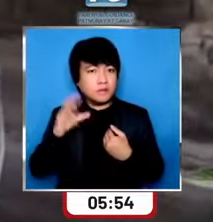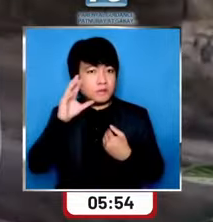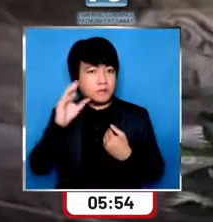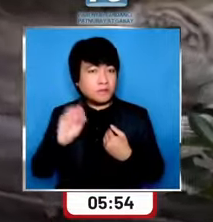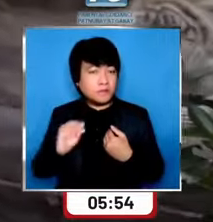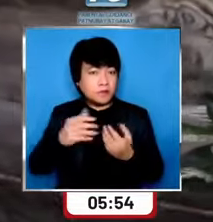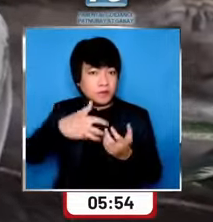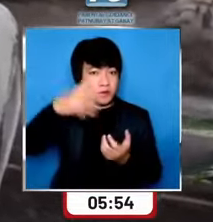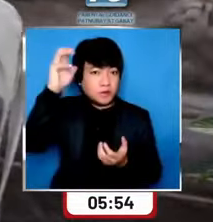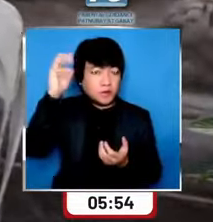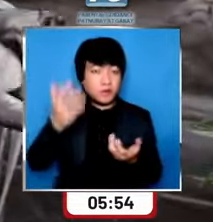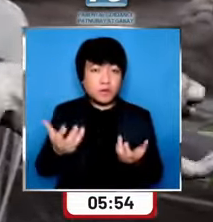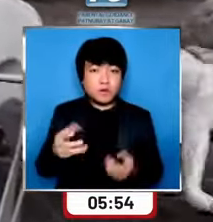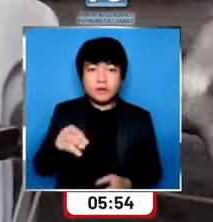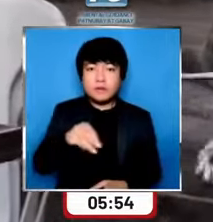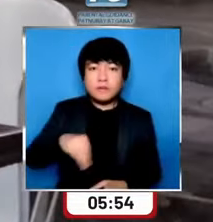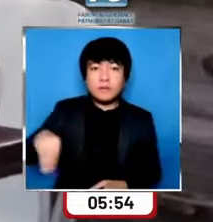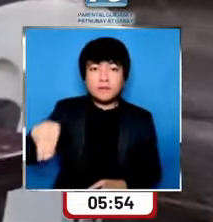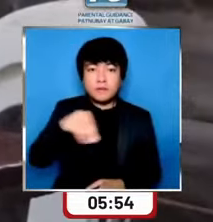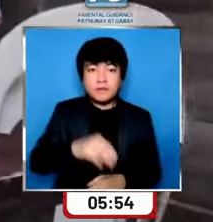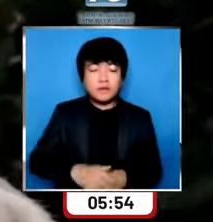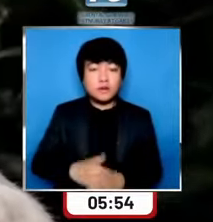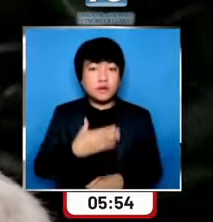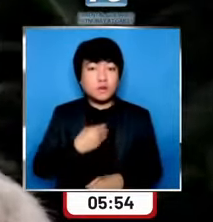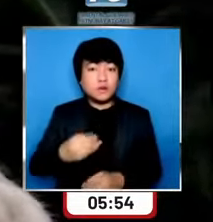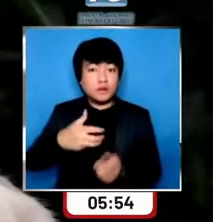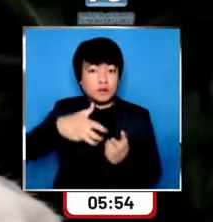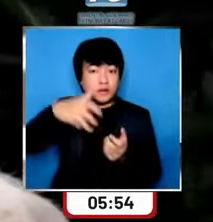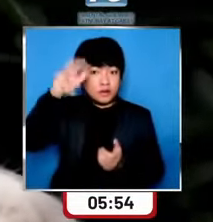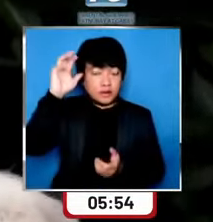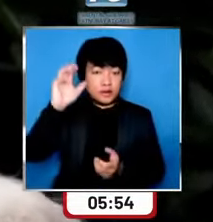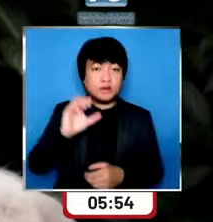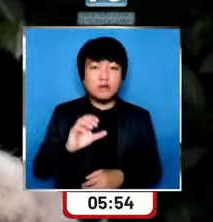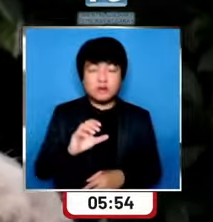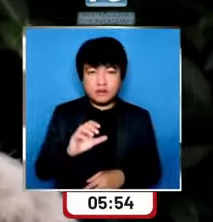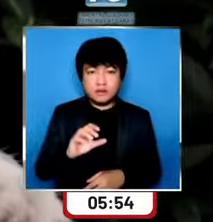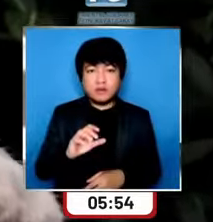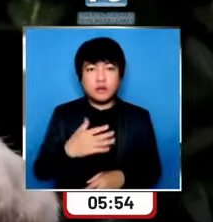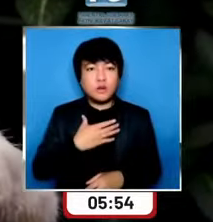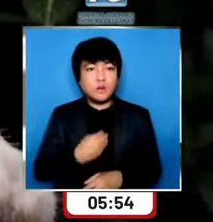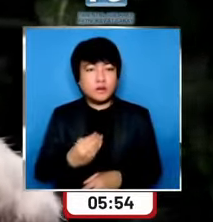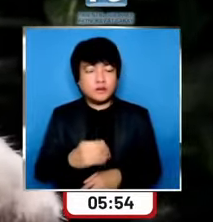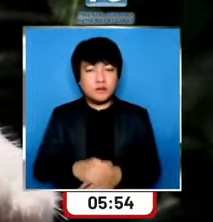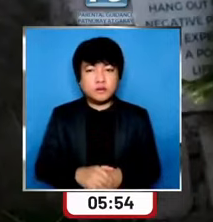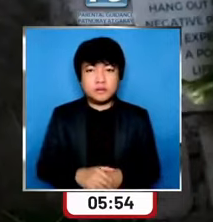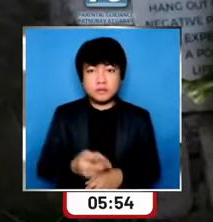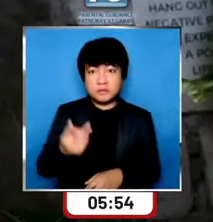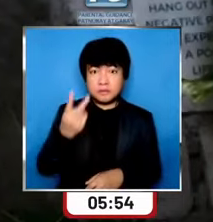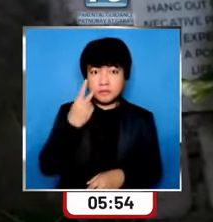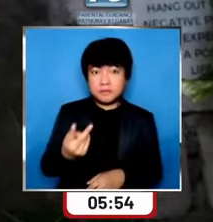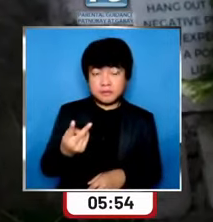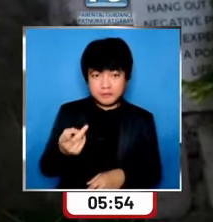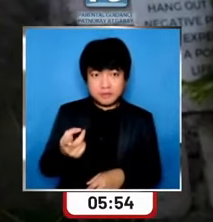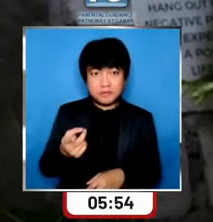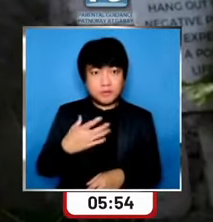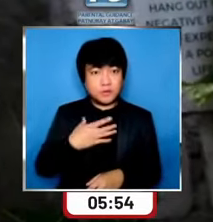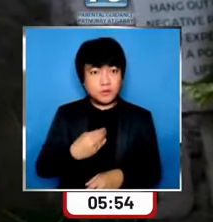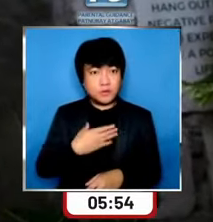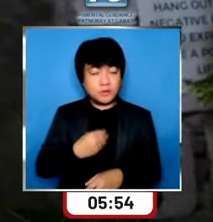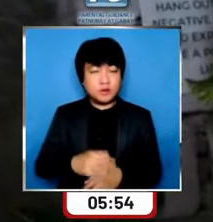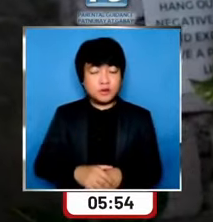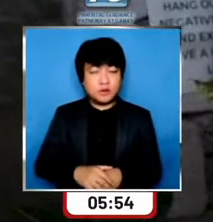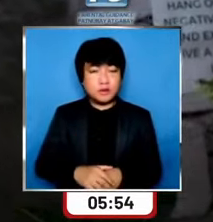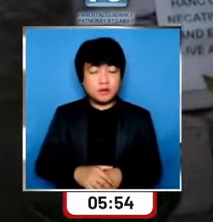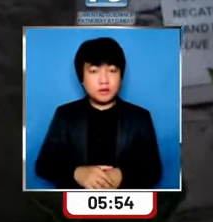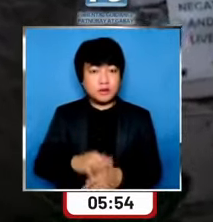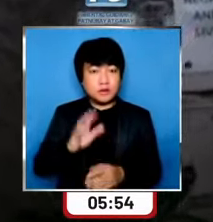Malabon. Isang white lion cub daw ang pinanganak dito. Kadalasan na pagkakamalang albino ang ilang hayop na kulay puti. Pero pagdating sa leon, nasa